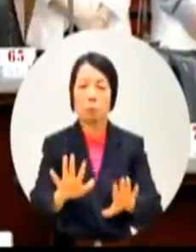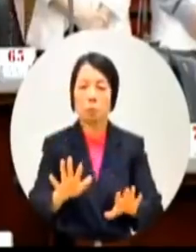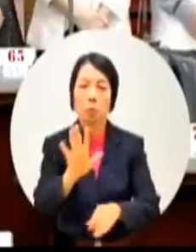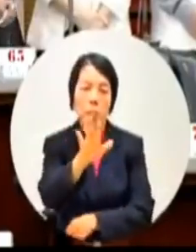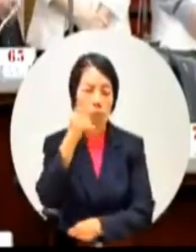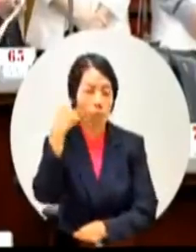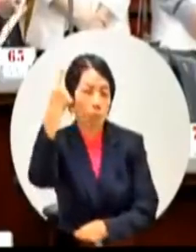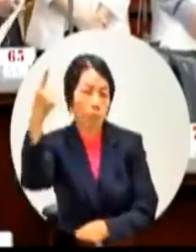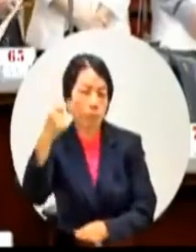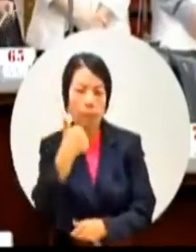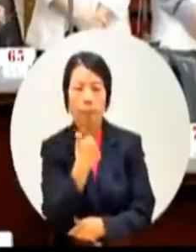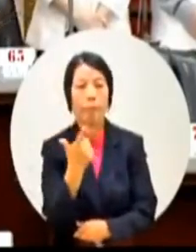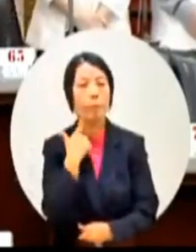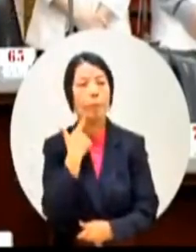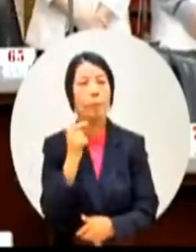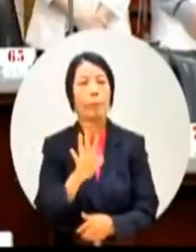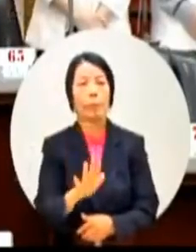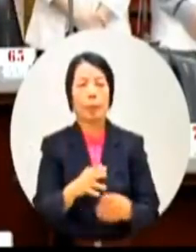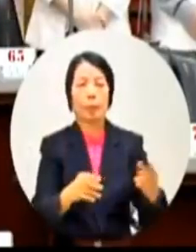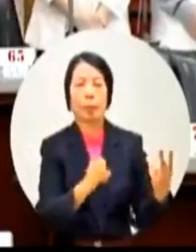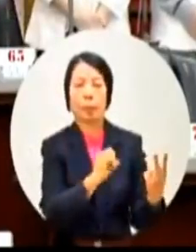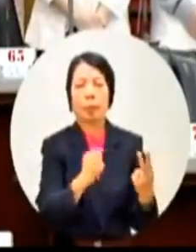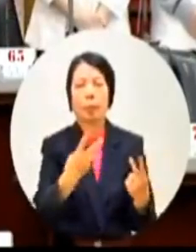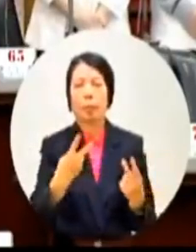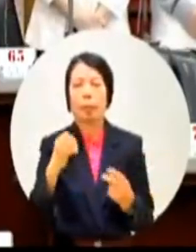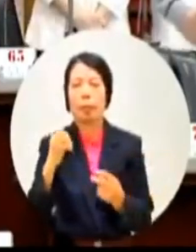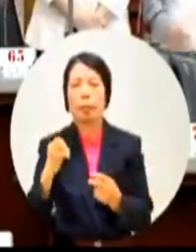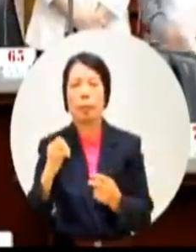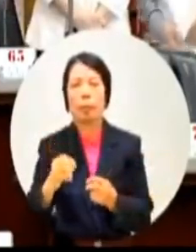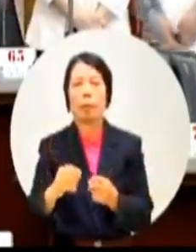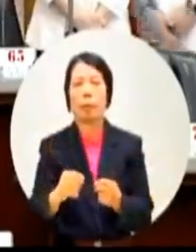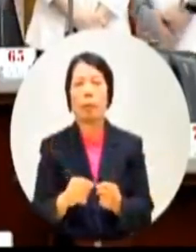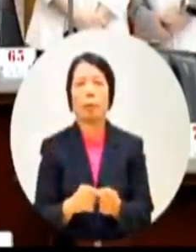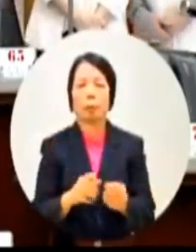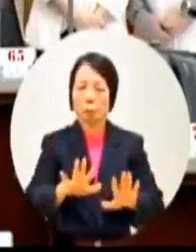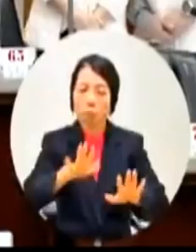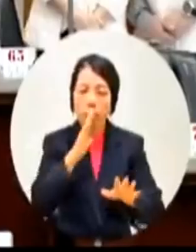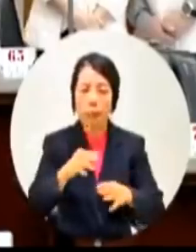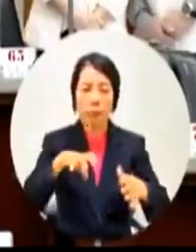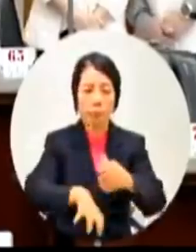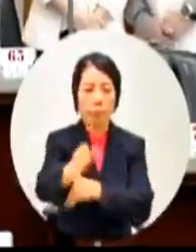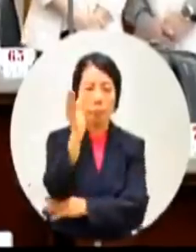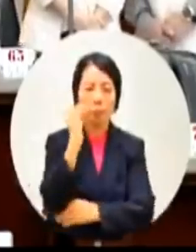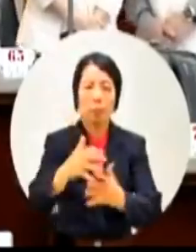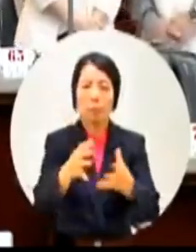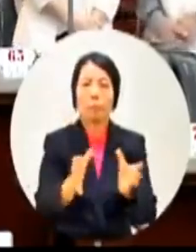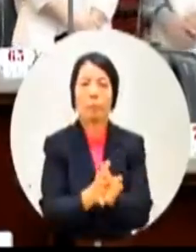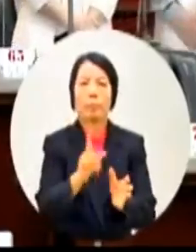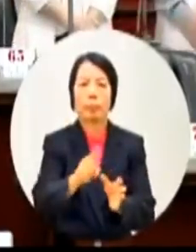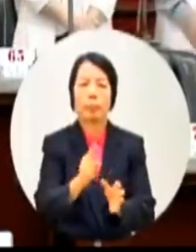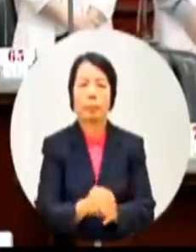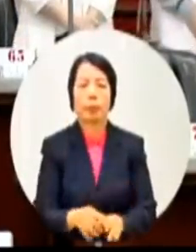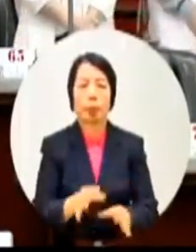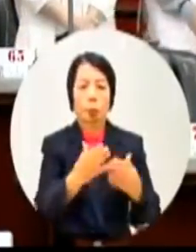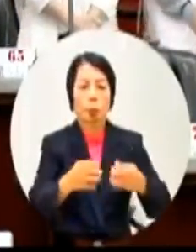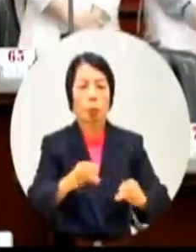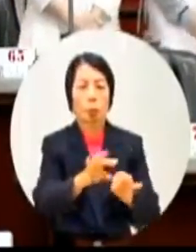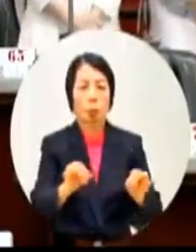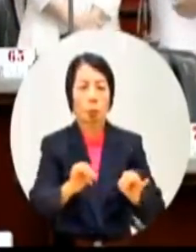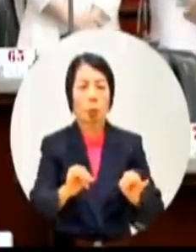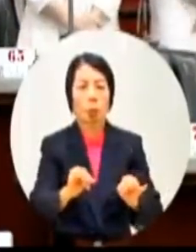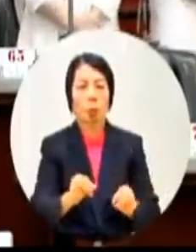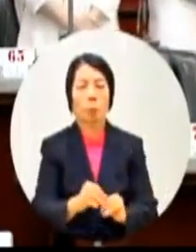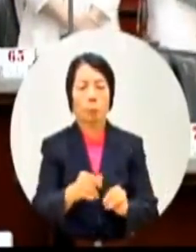年内政部就已经规范了，因为开放入资之后房子一定就炒房